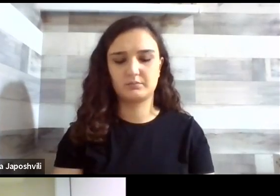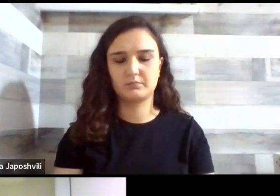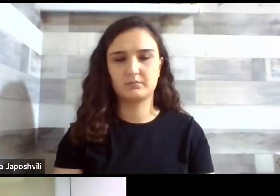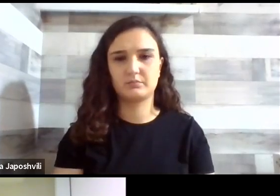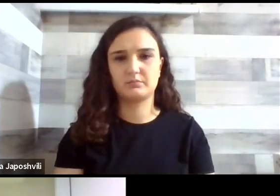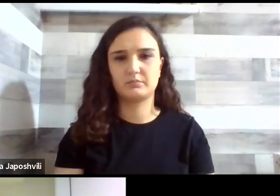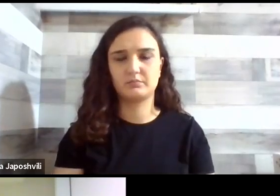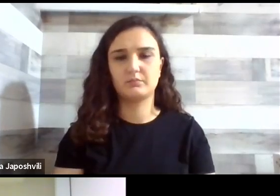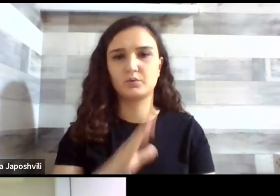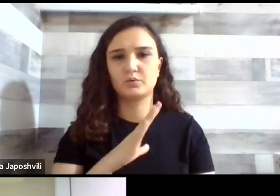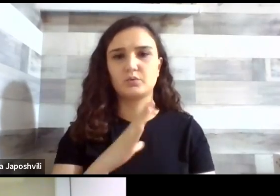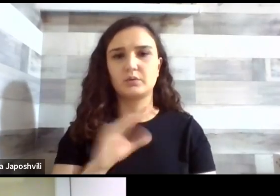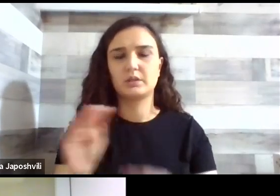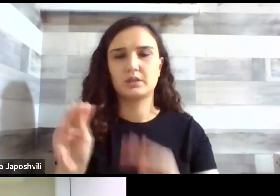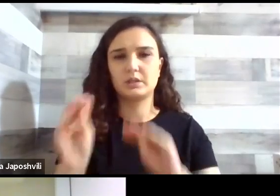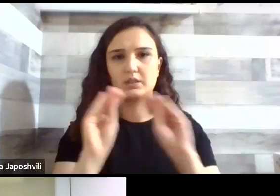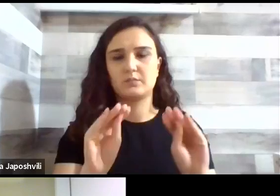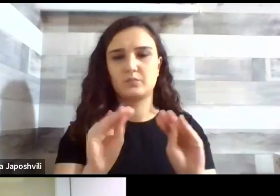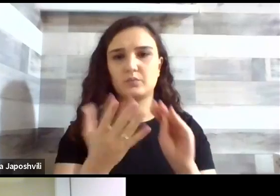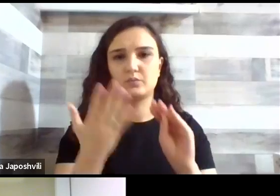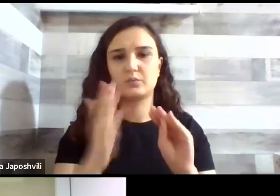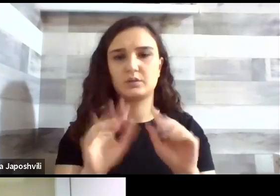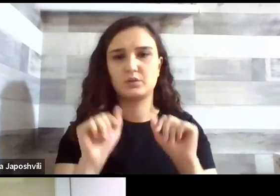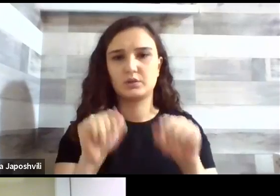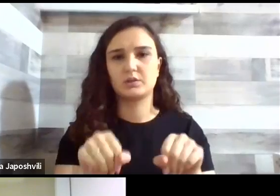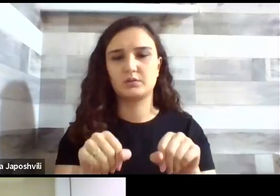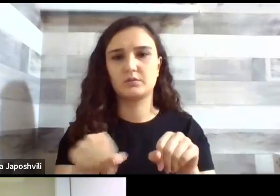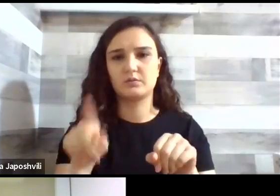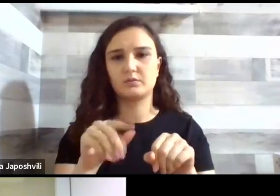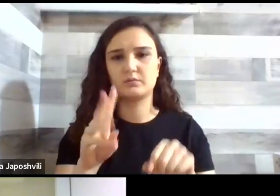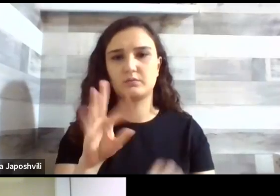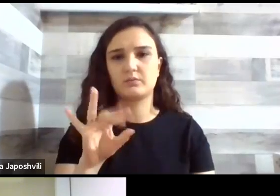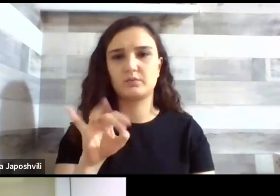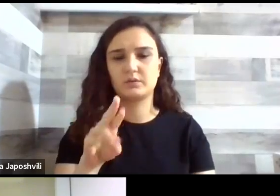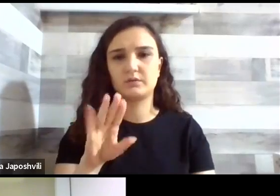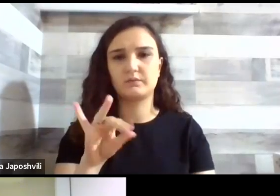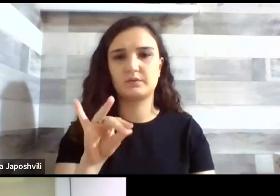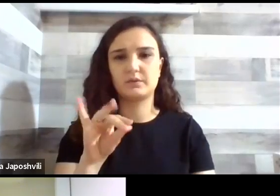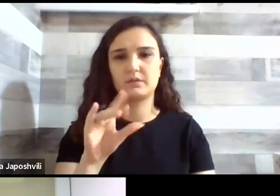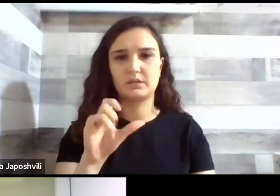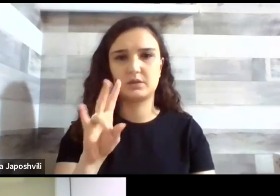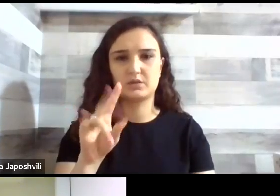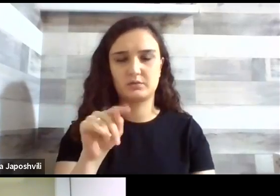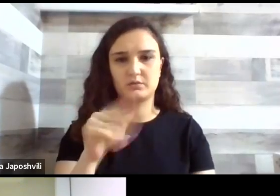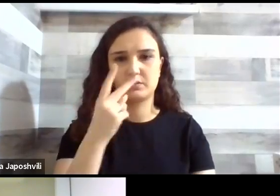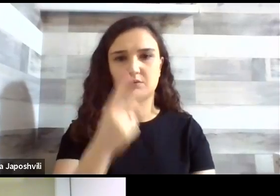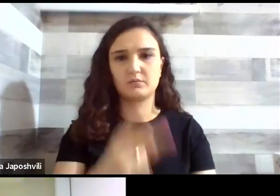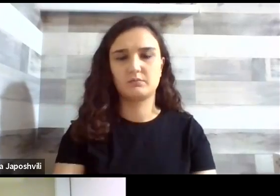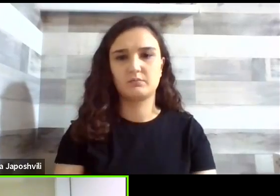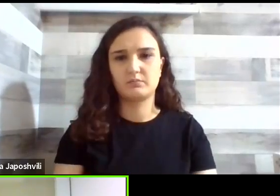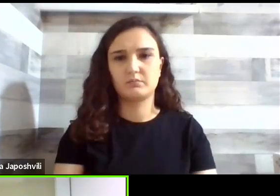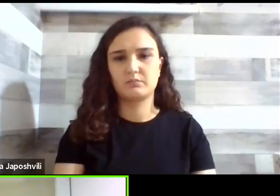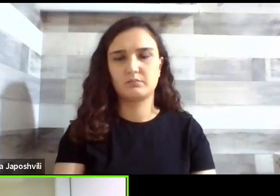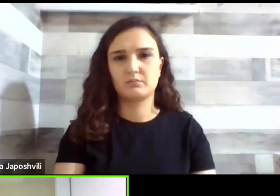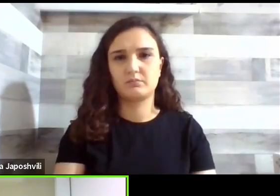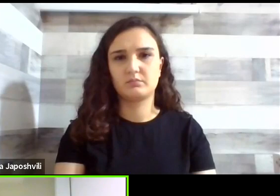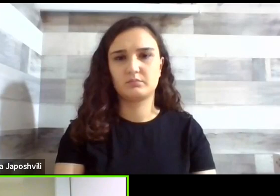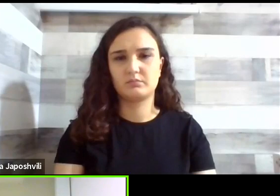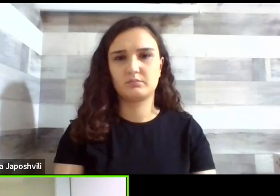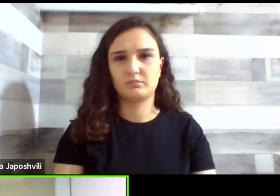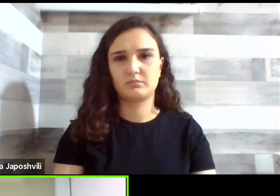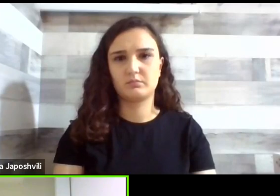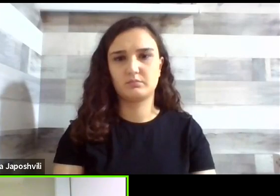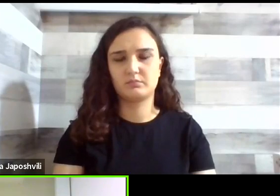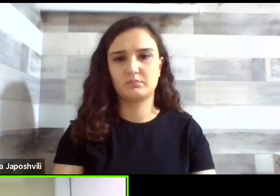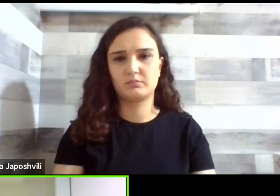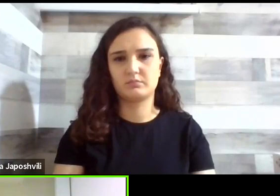იყო გაზიარებული. თუ არადა შეგიძლიათ World Vision-ის ვებგვერდზე ნახოთ. ალბათ Inclusion G-ზეც იქნება,